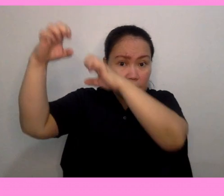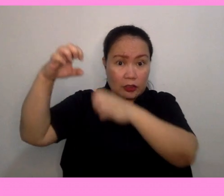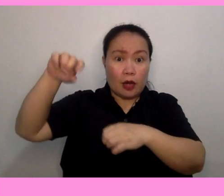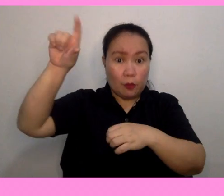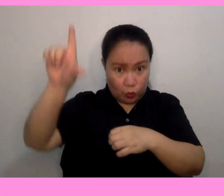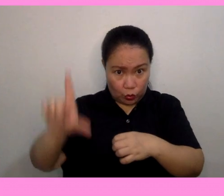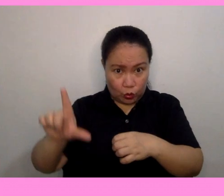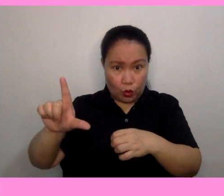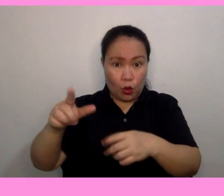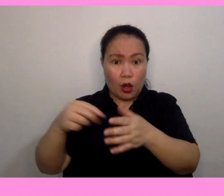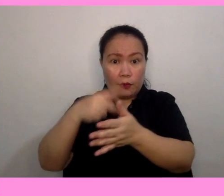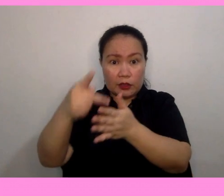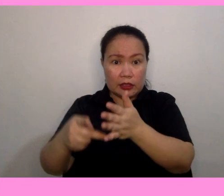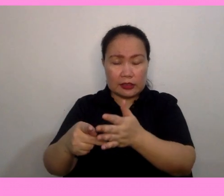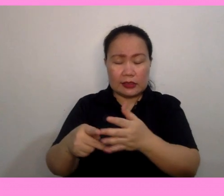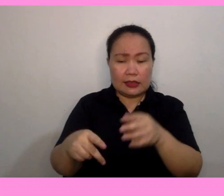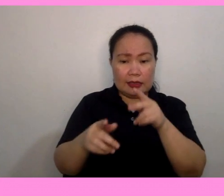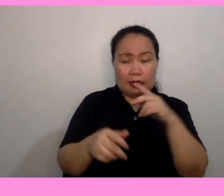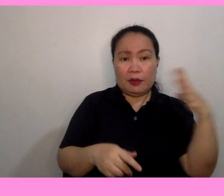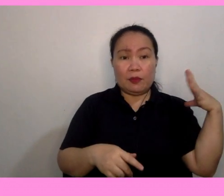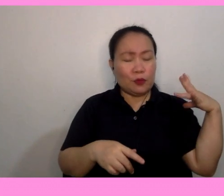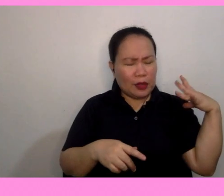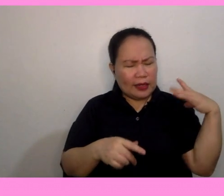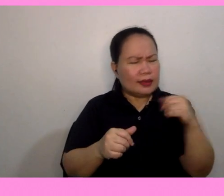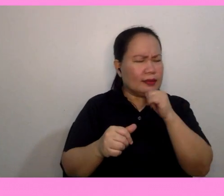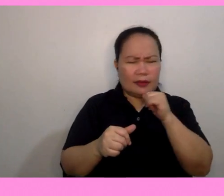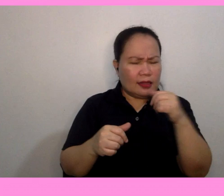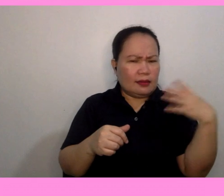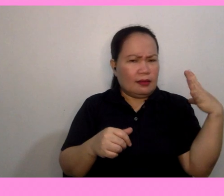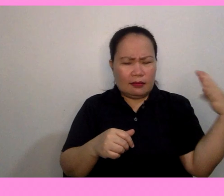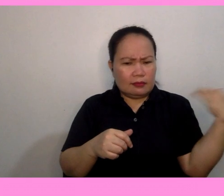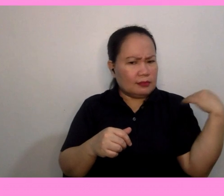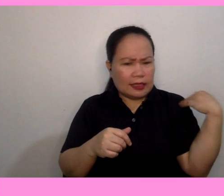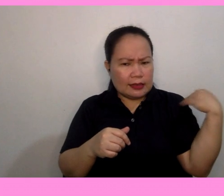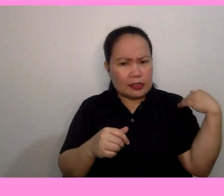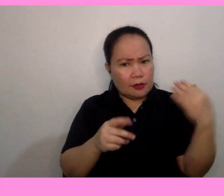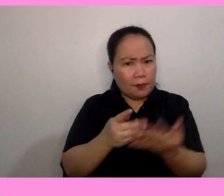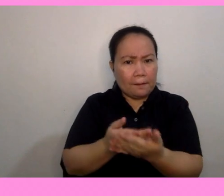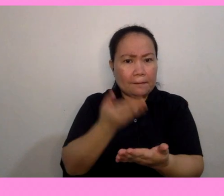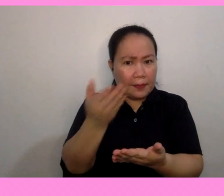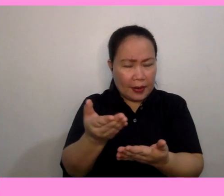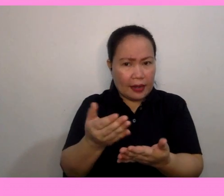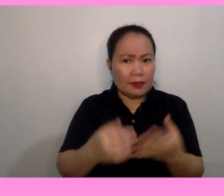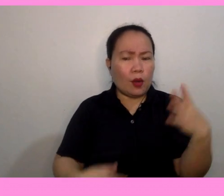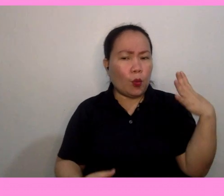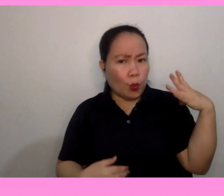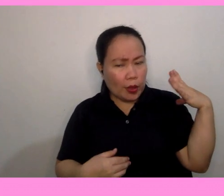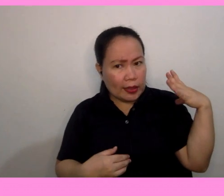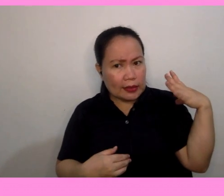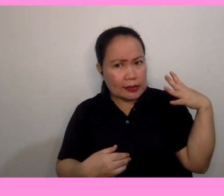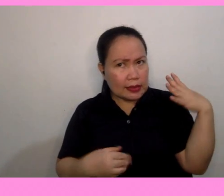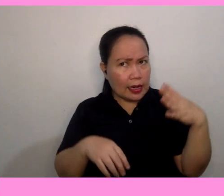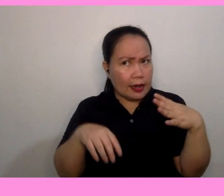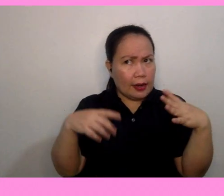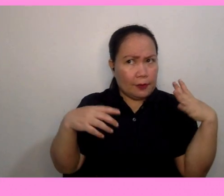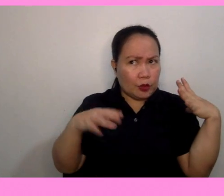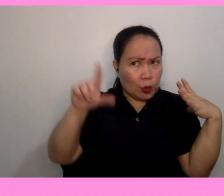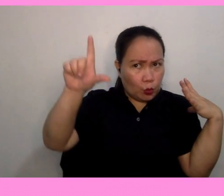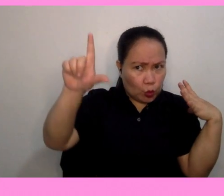isang produkto, hindi na muna bibili ng marami ang mga tao sa kasalukuyan. Maghihintay